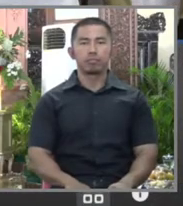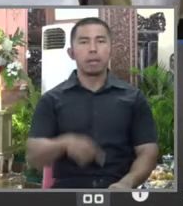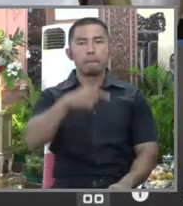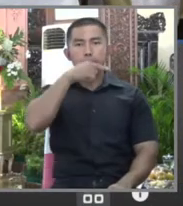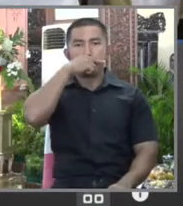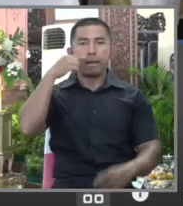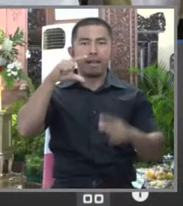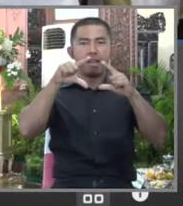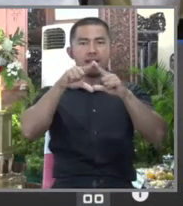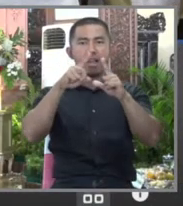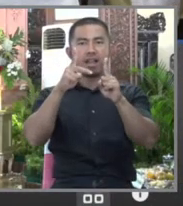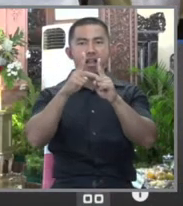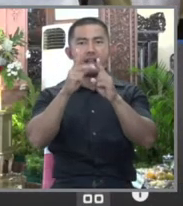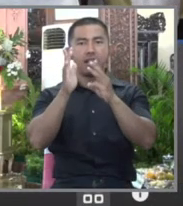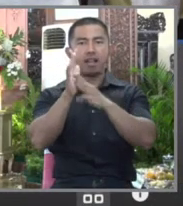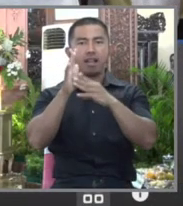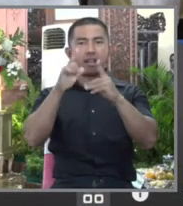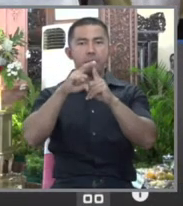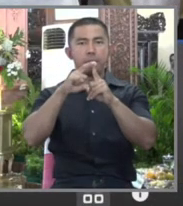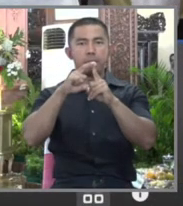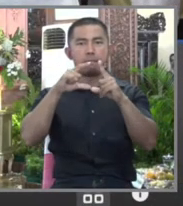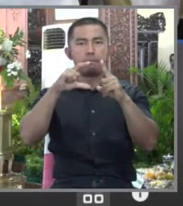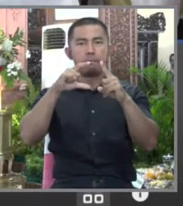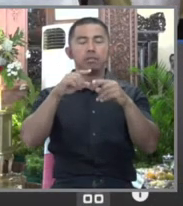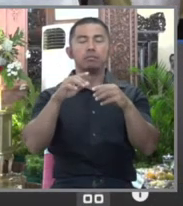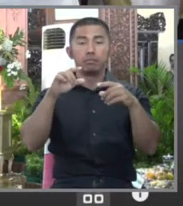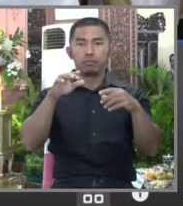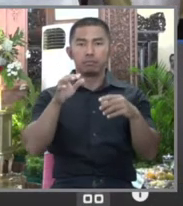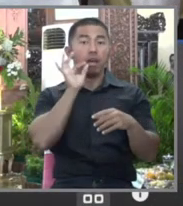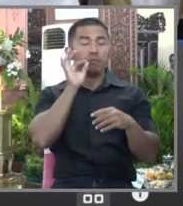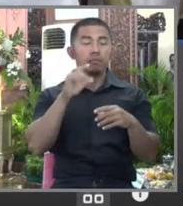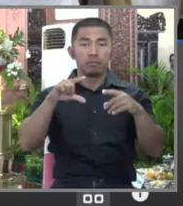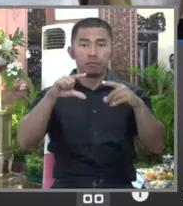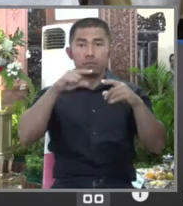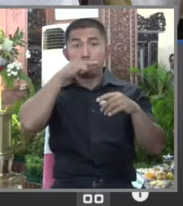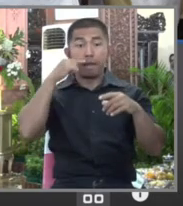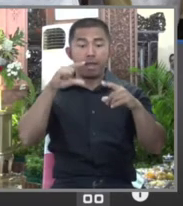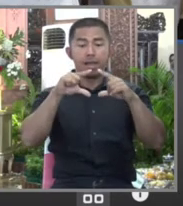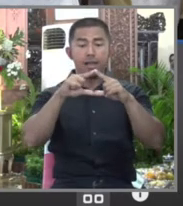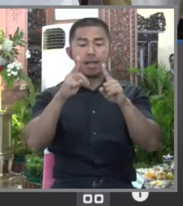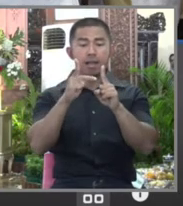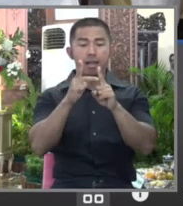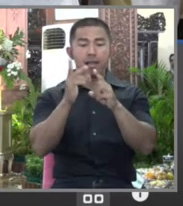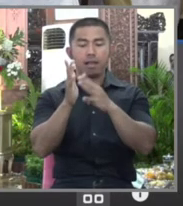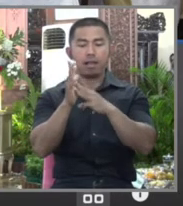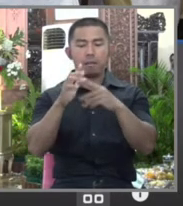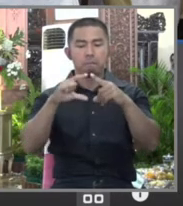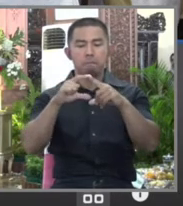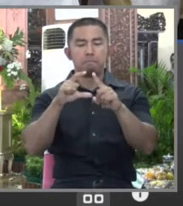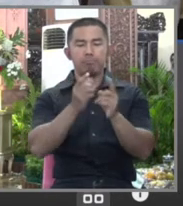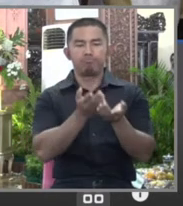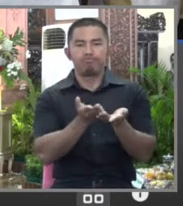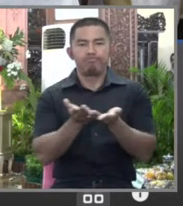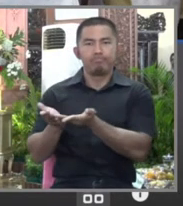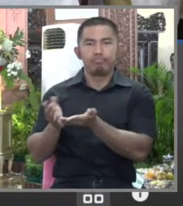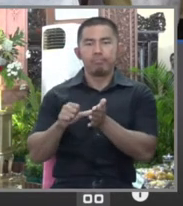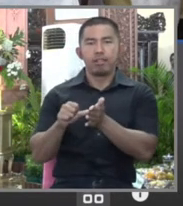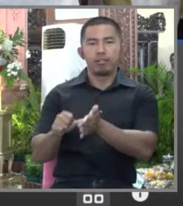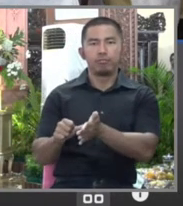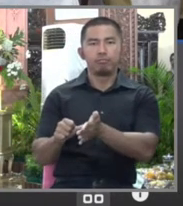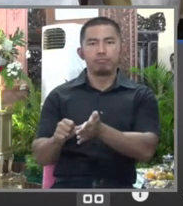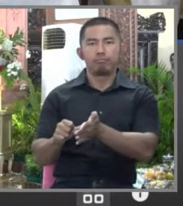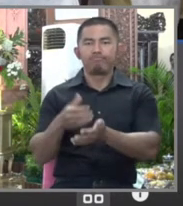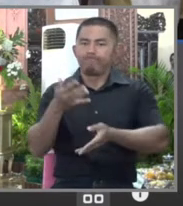kodyat vs cot2a cara sepenuhnya kami serahkan kepada moderator mohon izin untuk